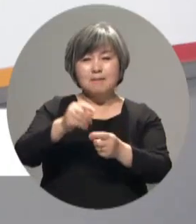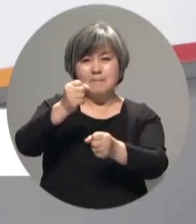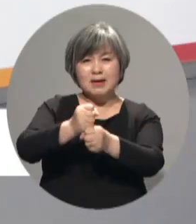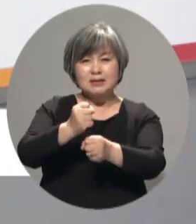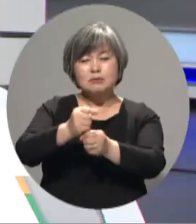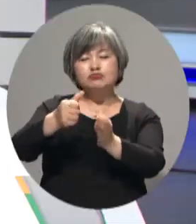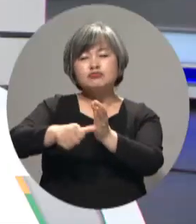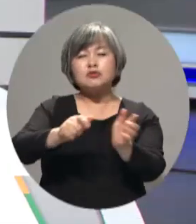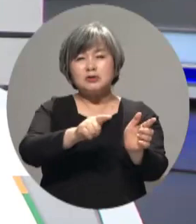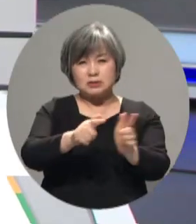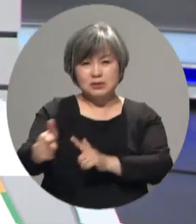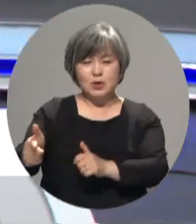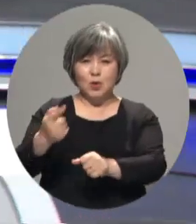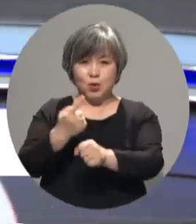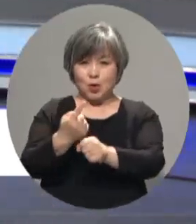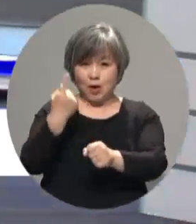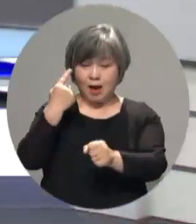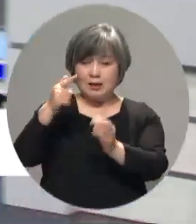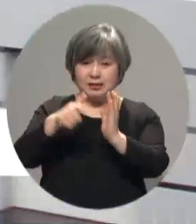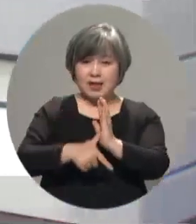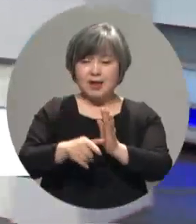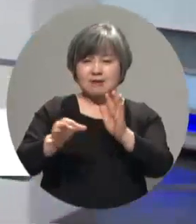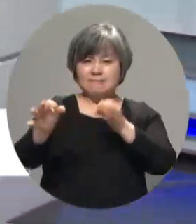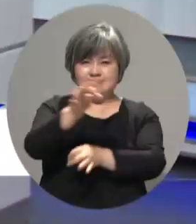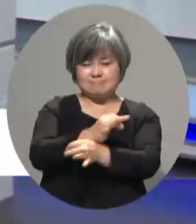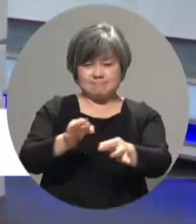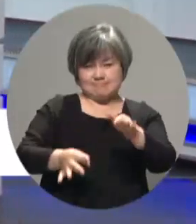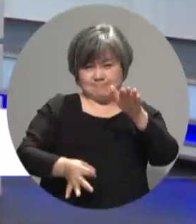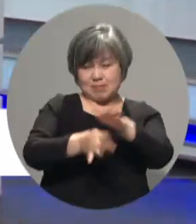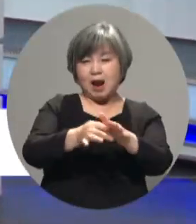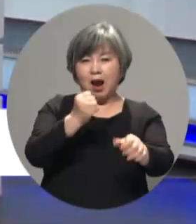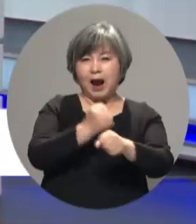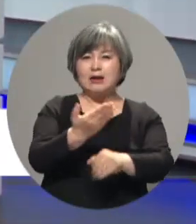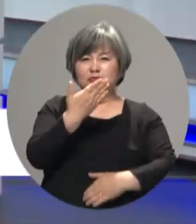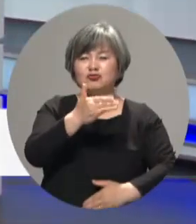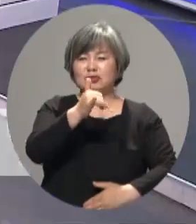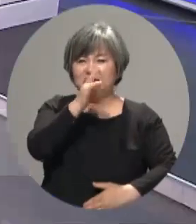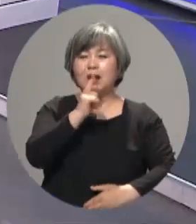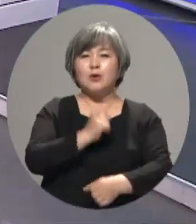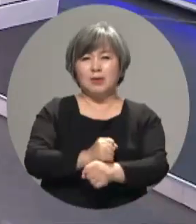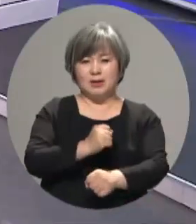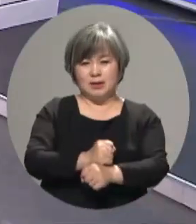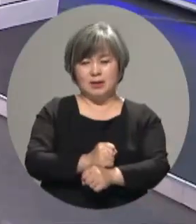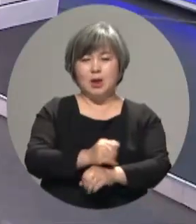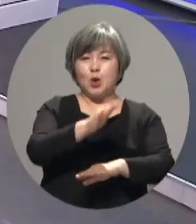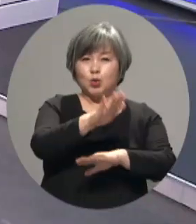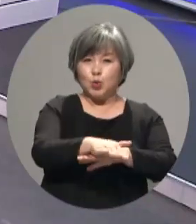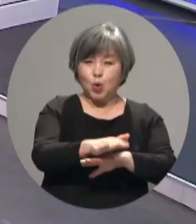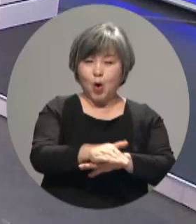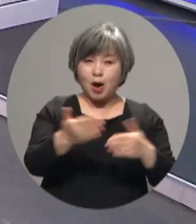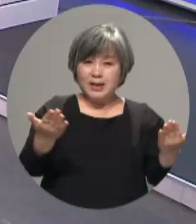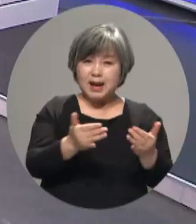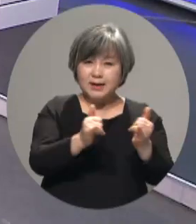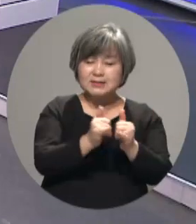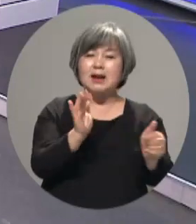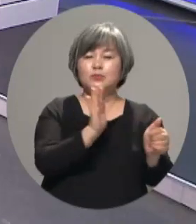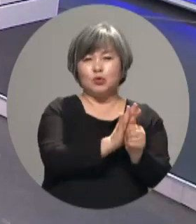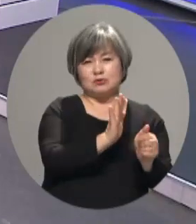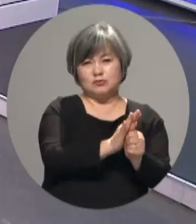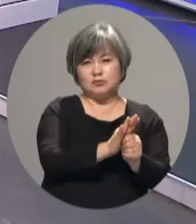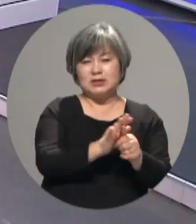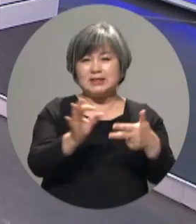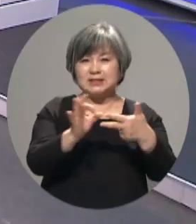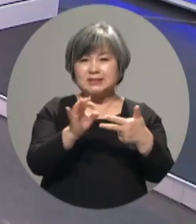생산된 농산물로 지난해 경쟁력을 높일 수 있다고 입을 모았습니다. 농업 종사자를 위한 혜택,